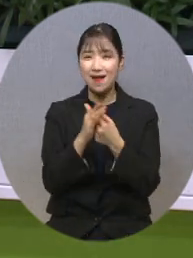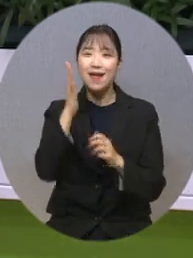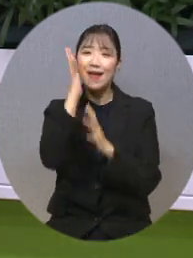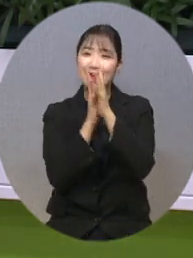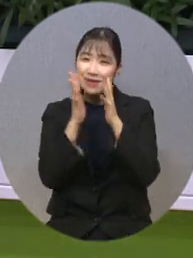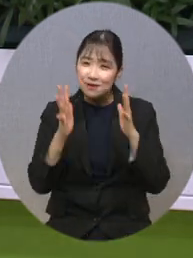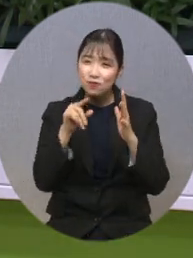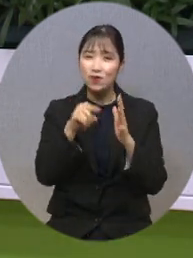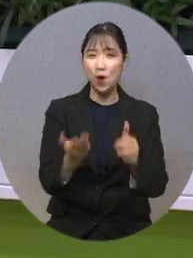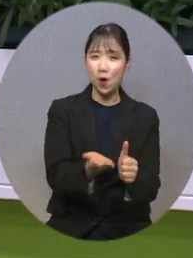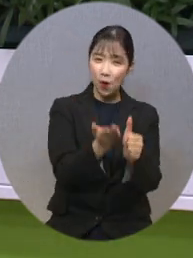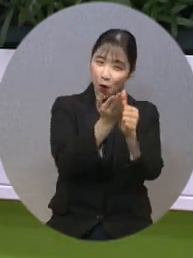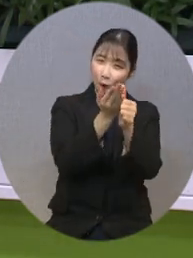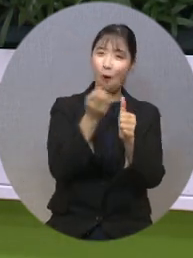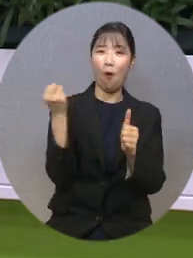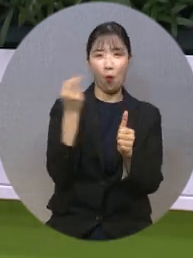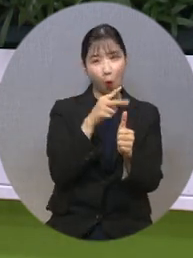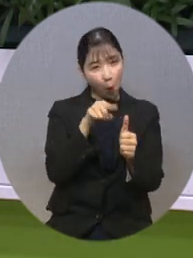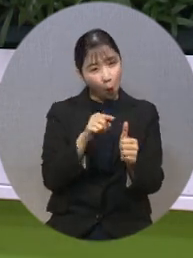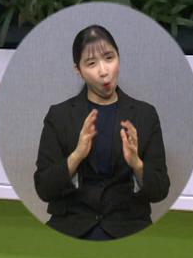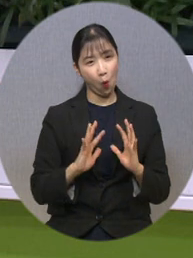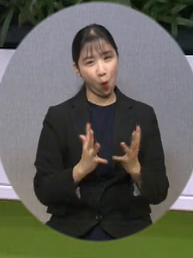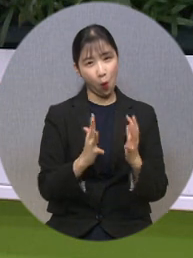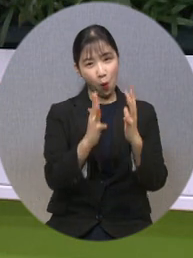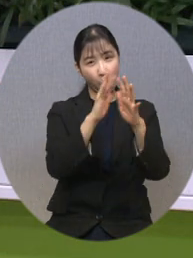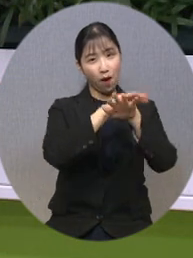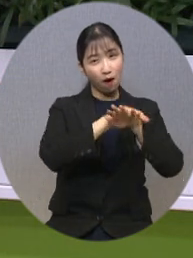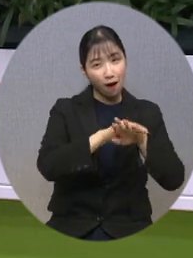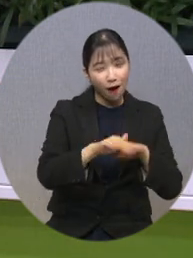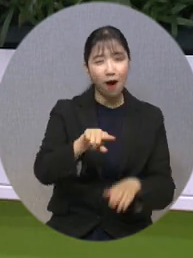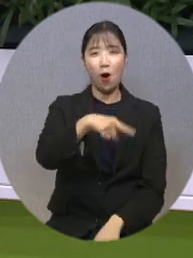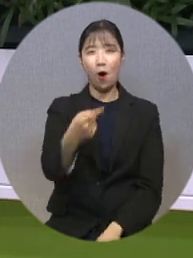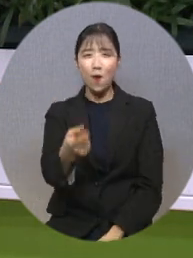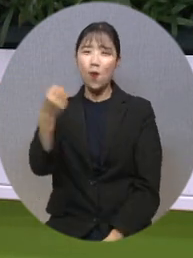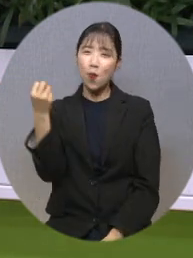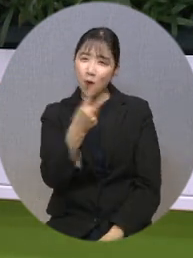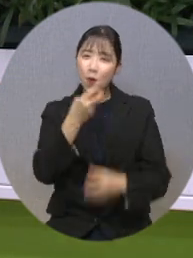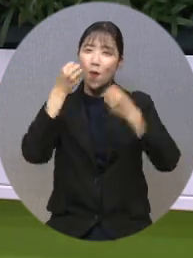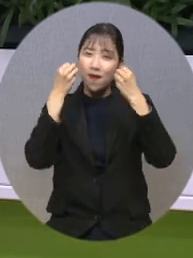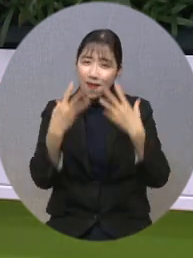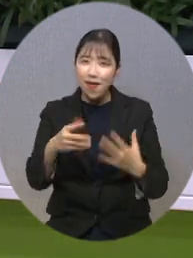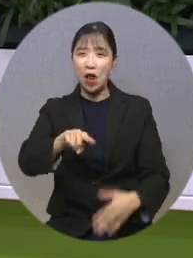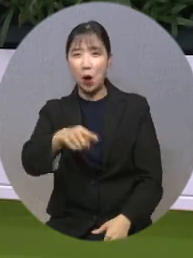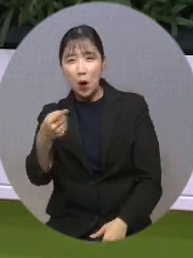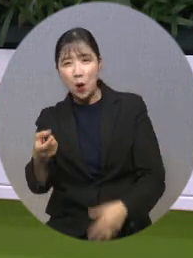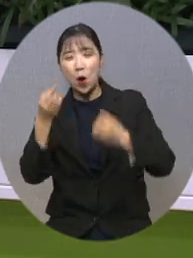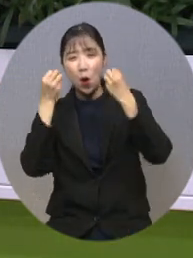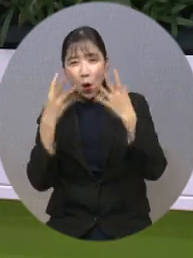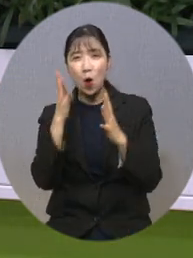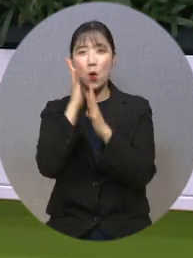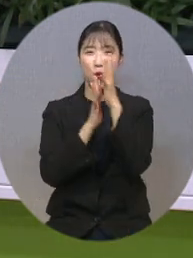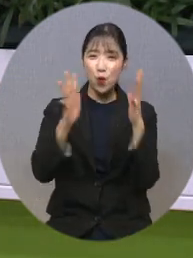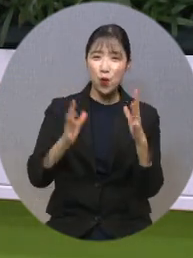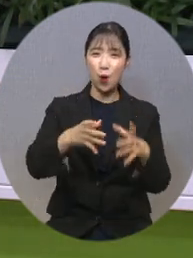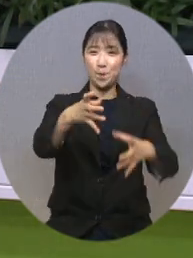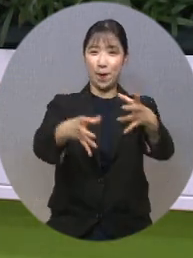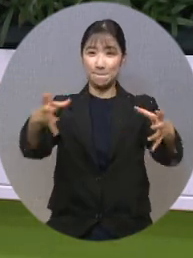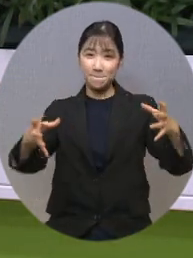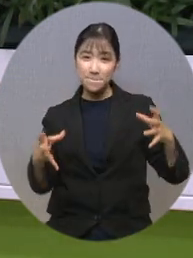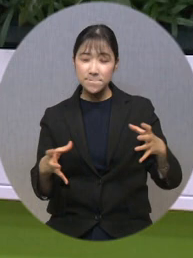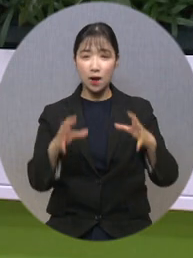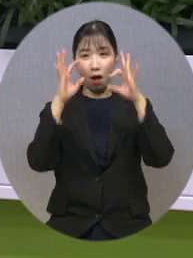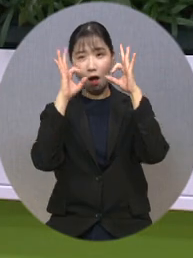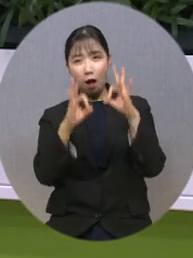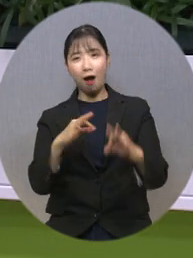키우고 그 옆에 다른 식물에 또 도전을 해보시고 이런 것들이 쌓이게 되면 식물도 많아져서 좋기도 하겠지만 우리의